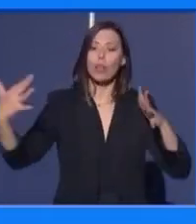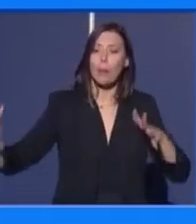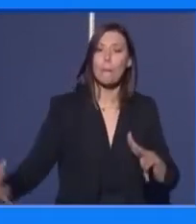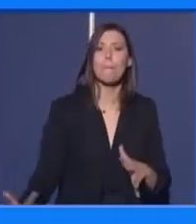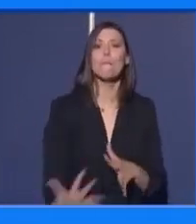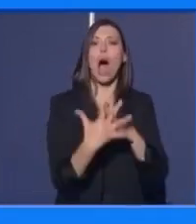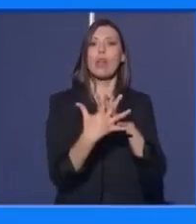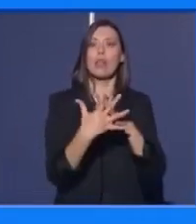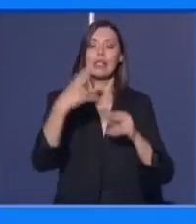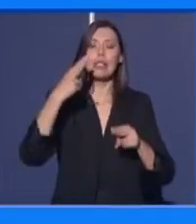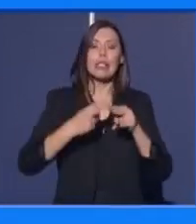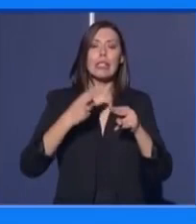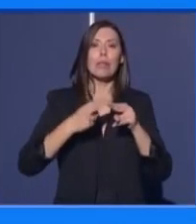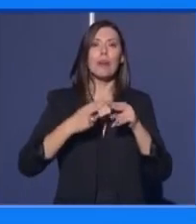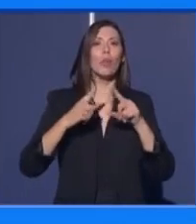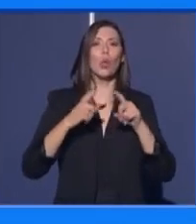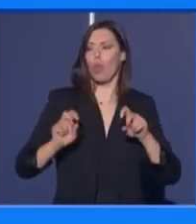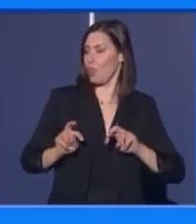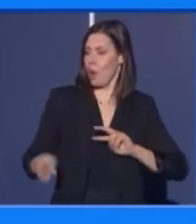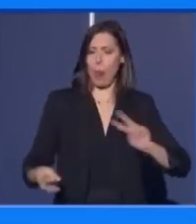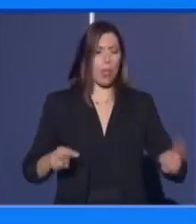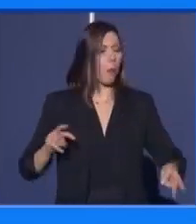έχει αν δίπλα σου πολλοί έχουν κουραστεί.